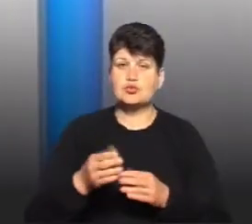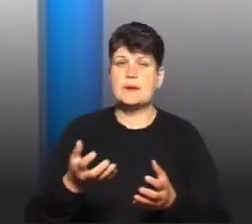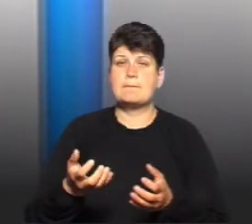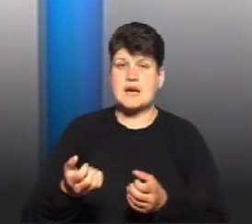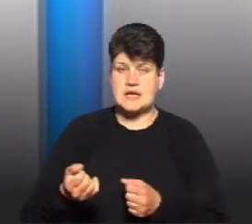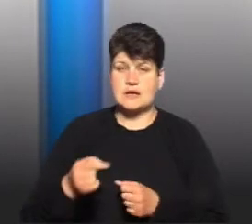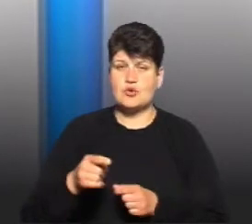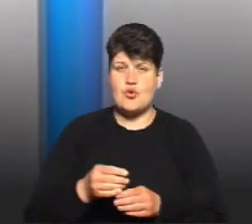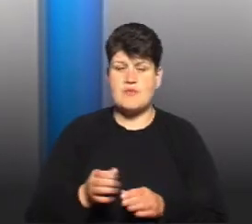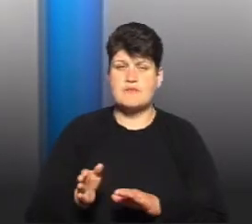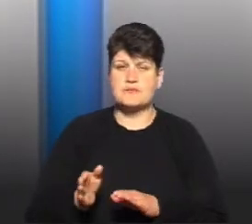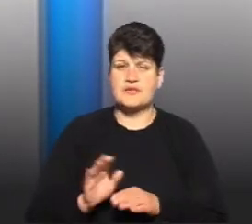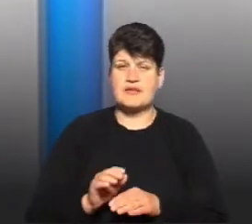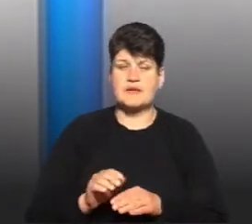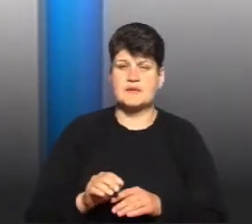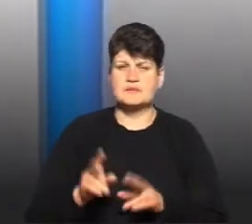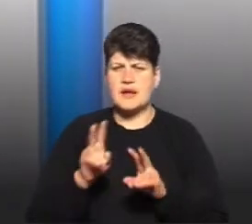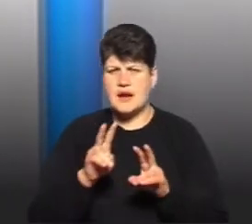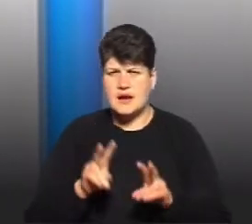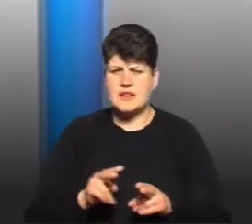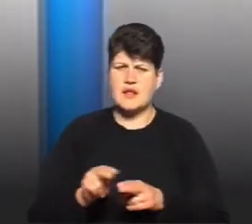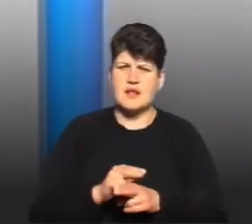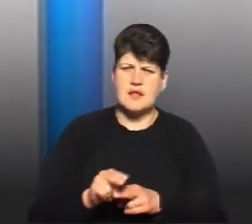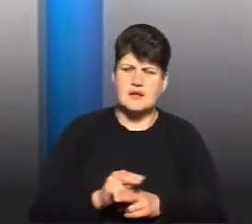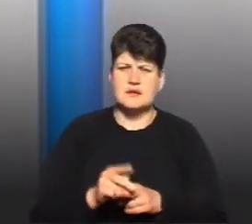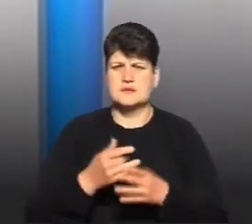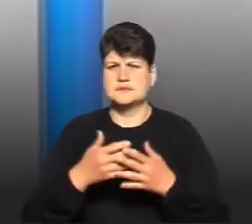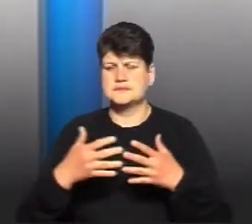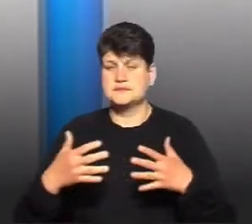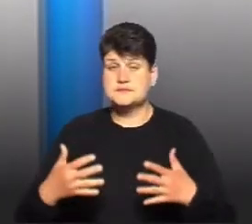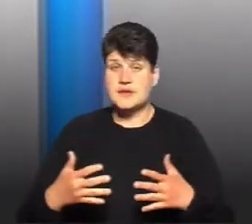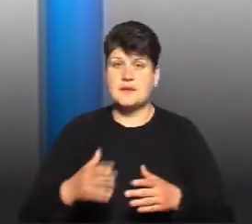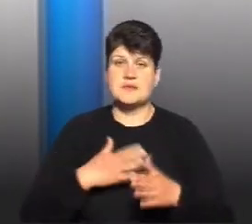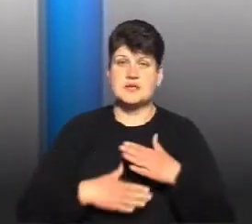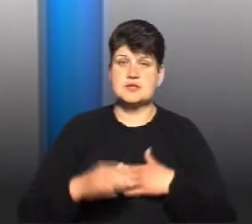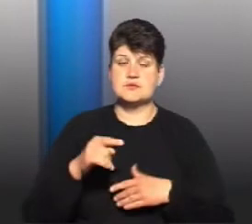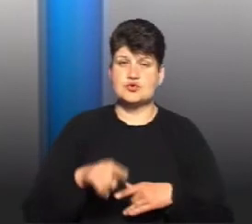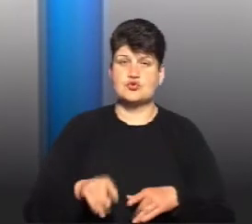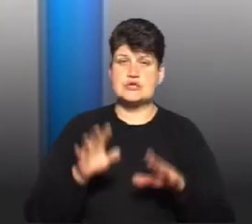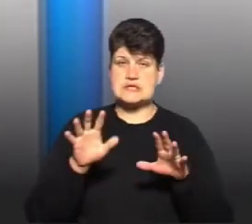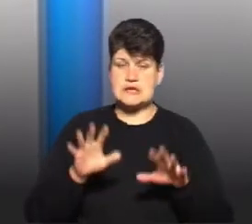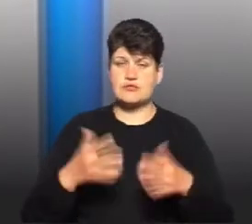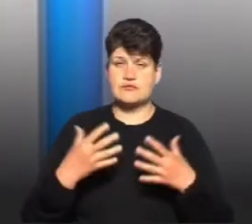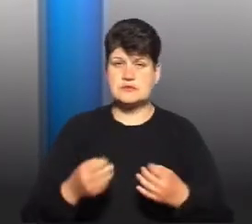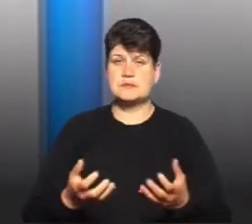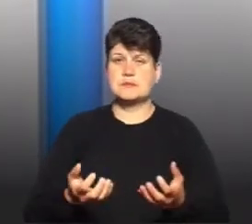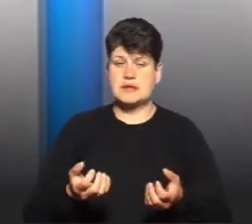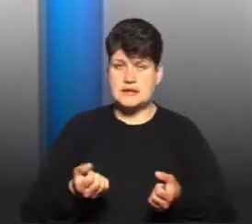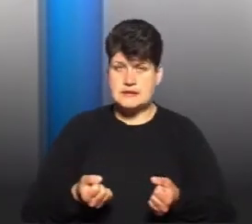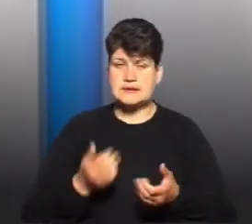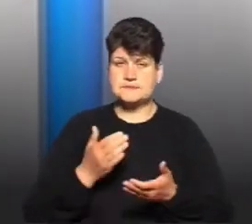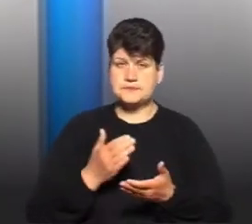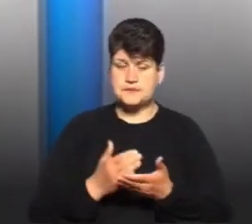відкладали, переглядали, дуже багато поправок вносили. Але тішимося з того, що цей закон все-таки прийнятий. І можу сказати, що фактично це